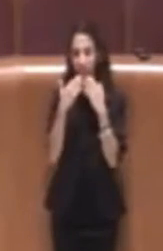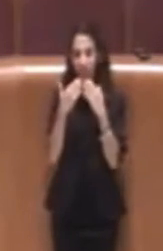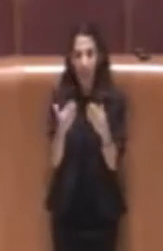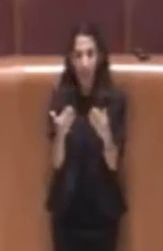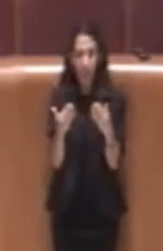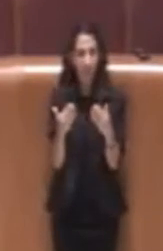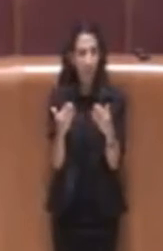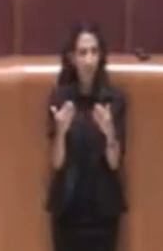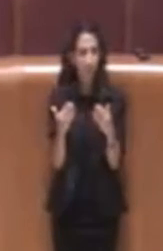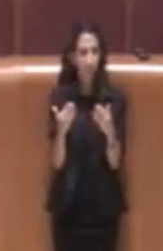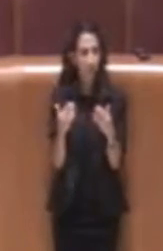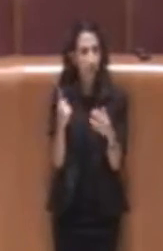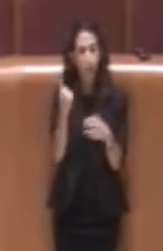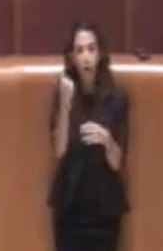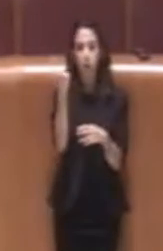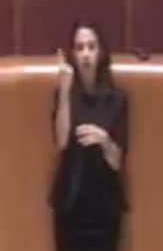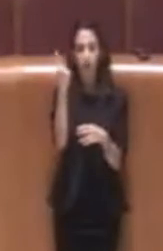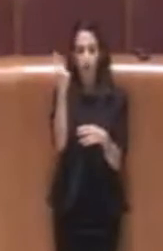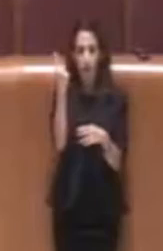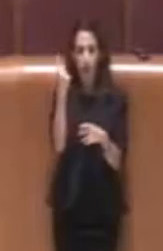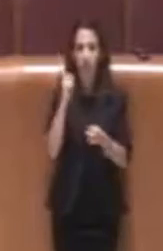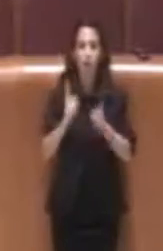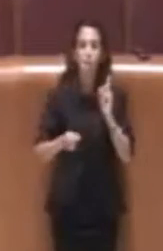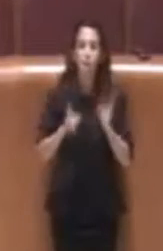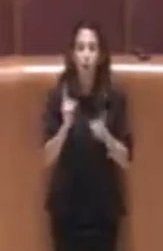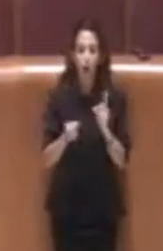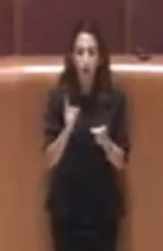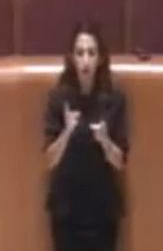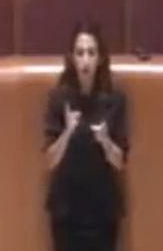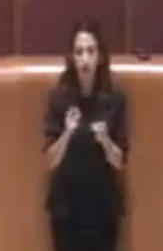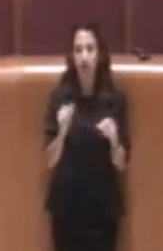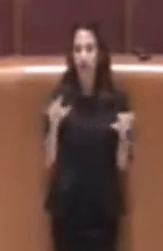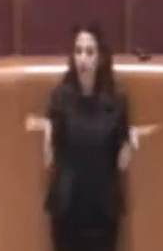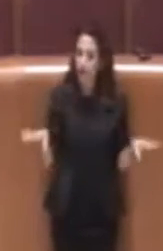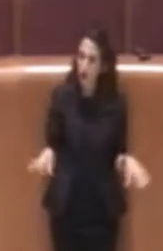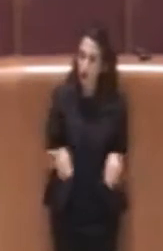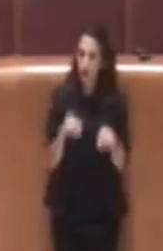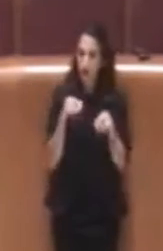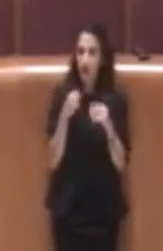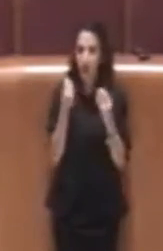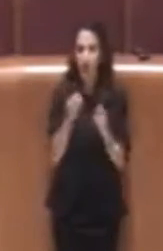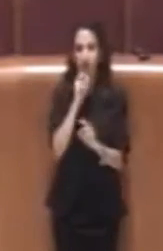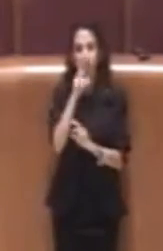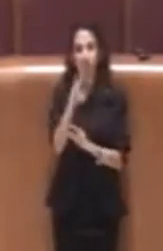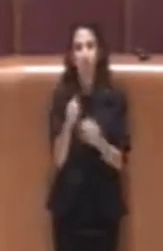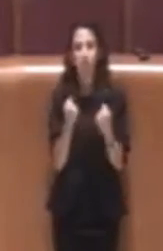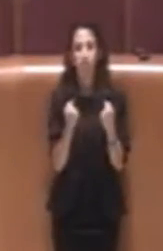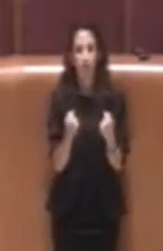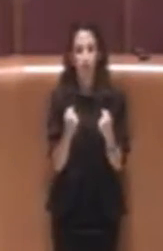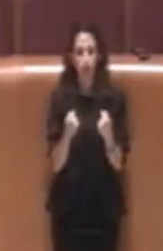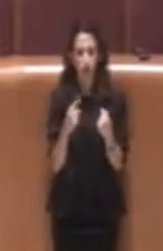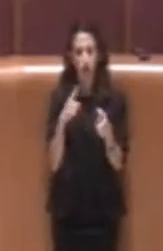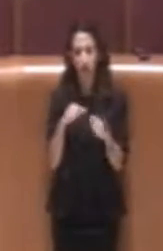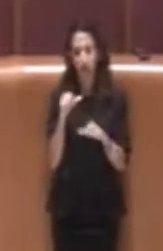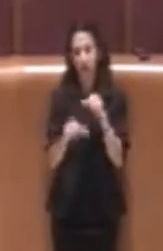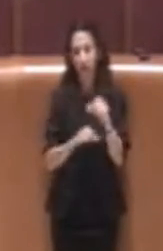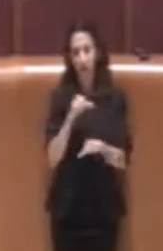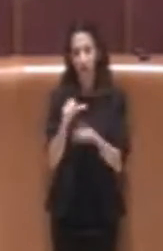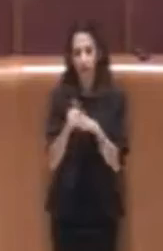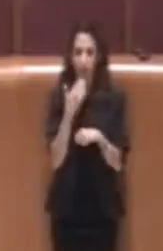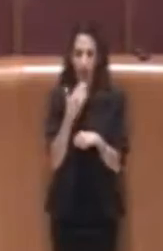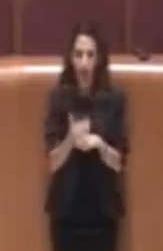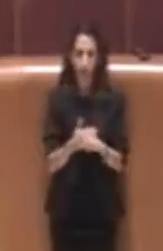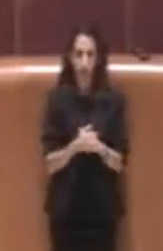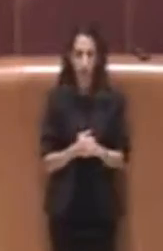che, diciamo, per una volta la politica incominci a dare dei segnali forti di cambiamento. Grazie.